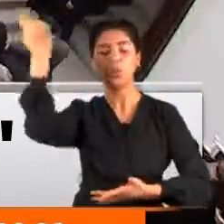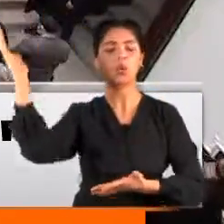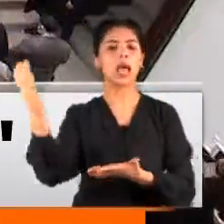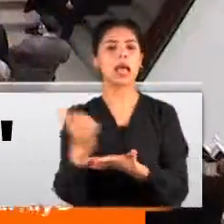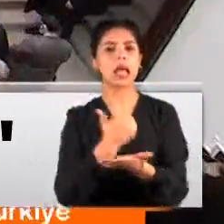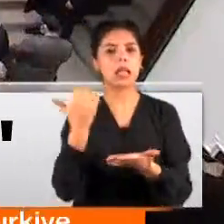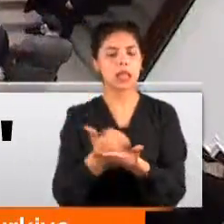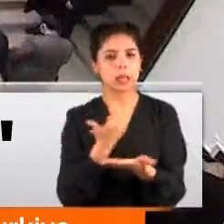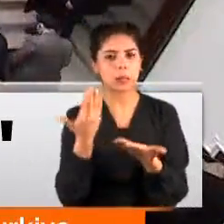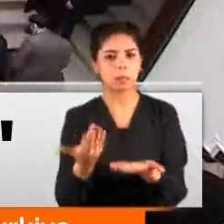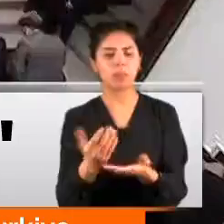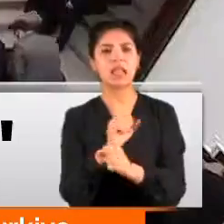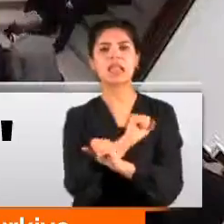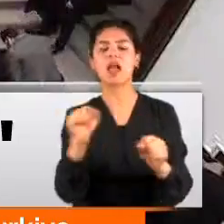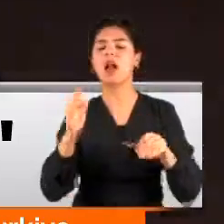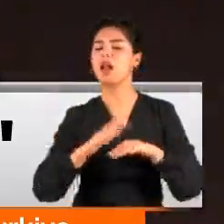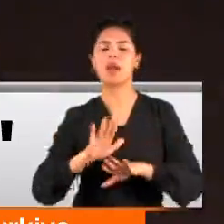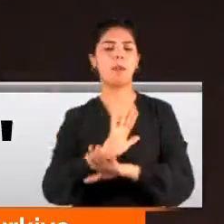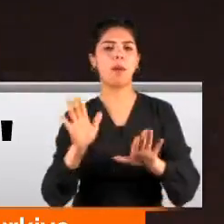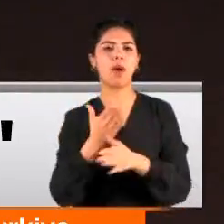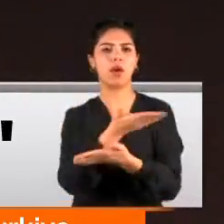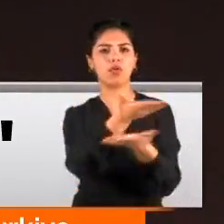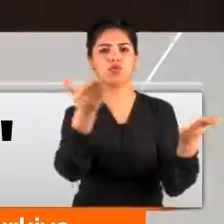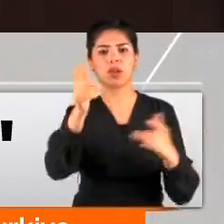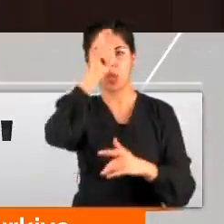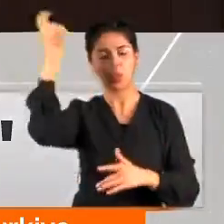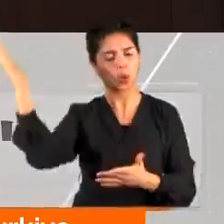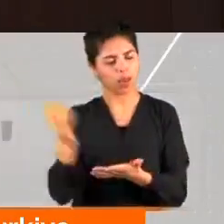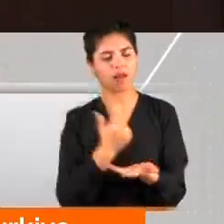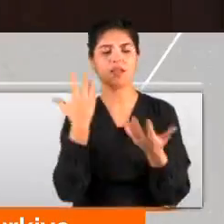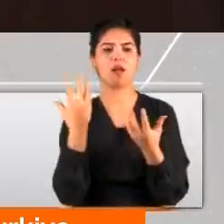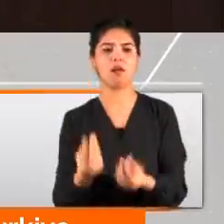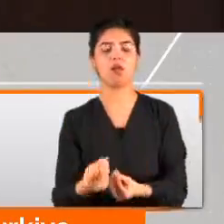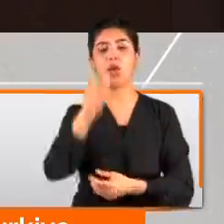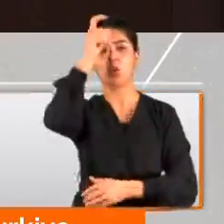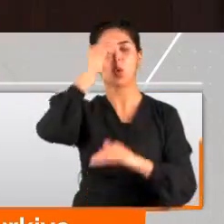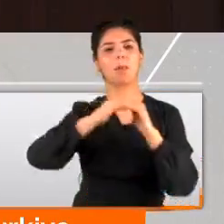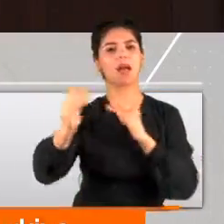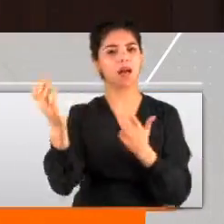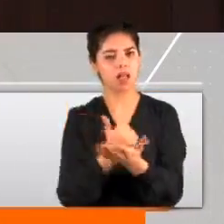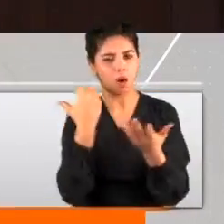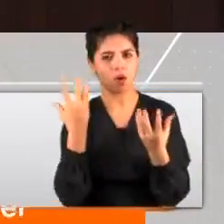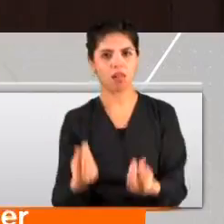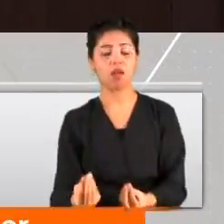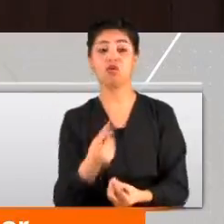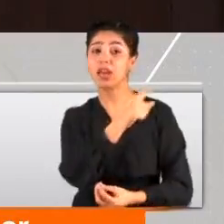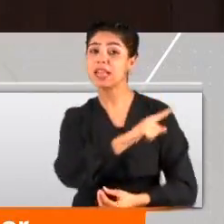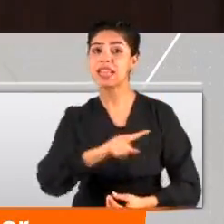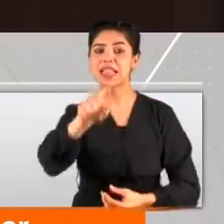kazanımlarını heba edemeyeceksiniz. Türkiye kazanacak, Türk milleti kazanacak ama